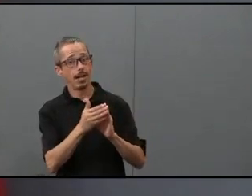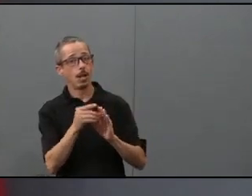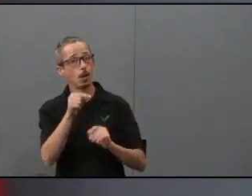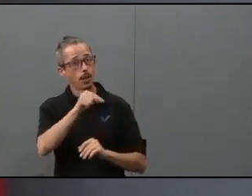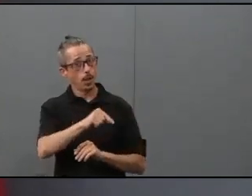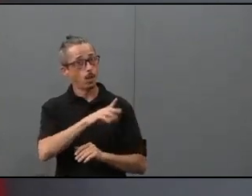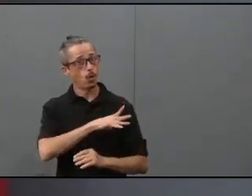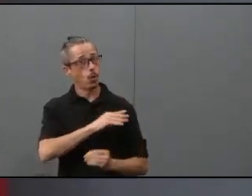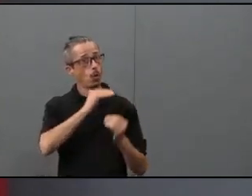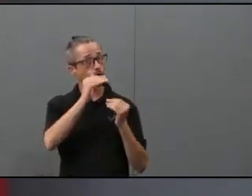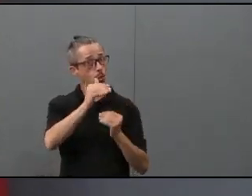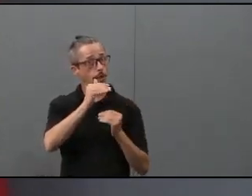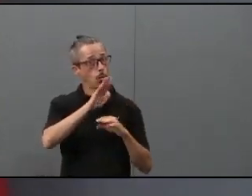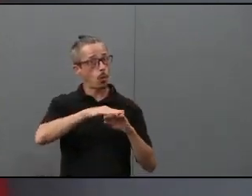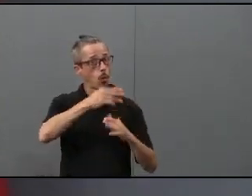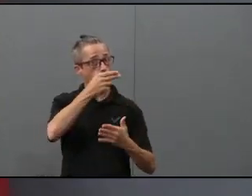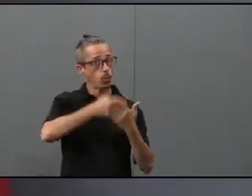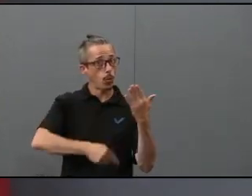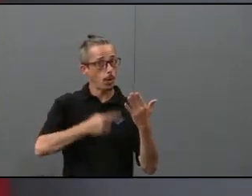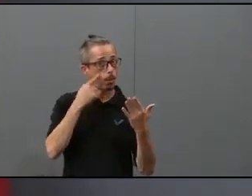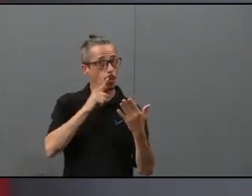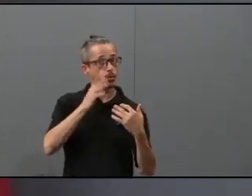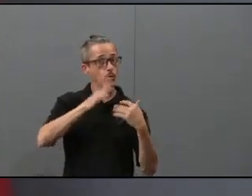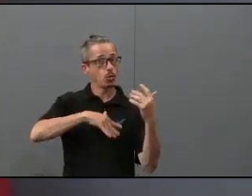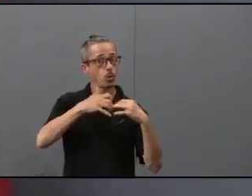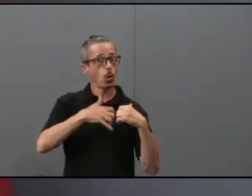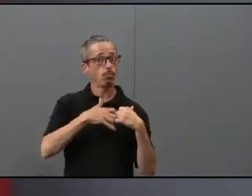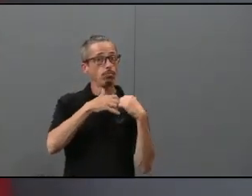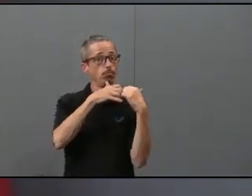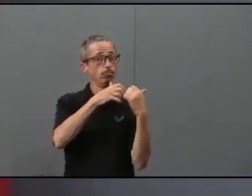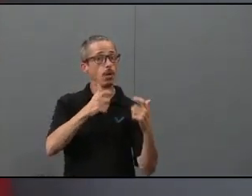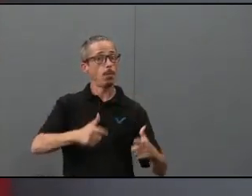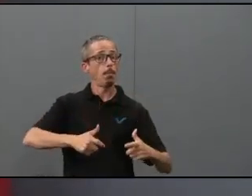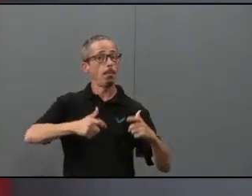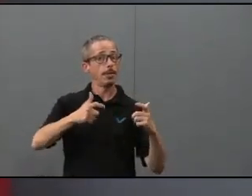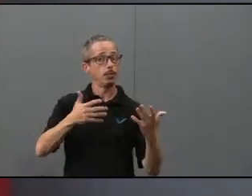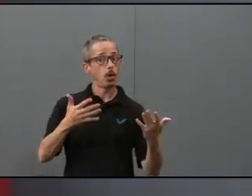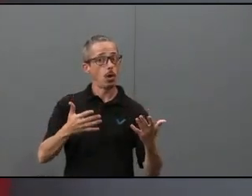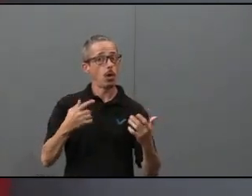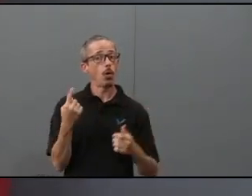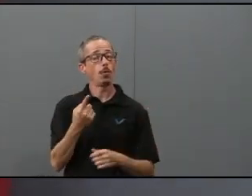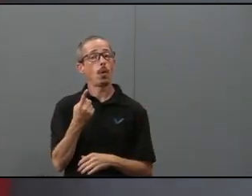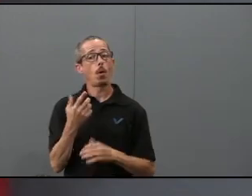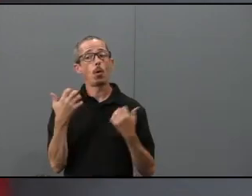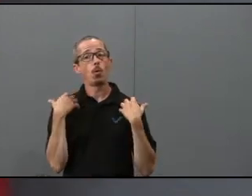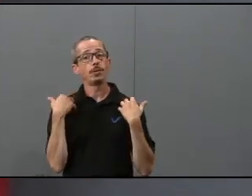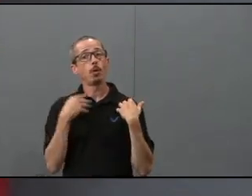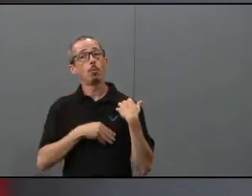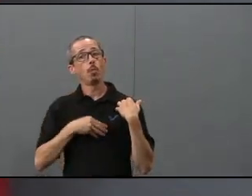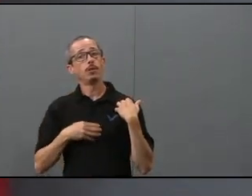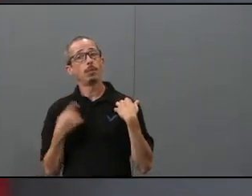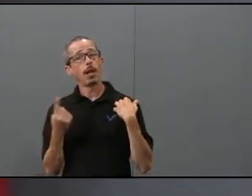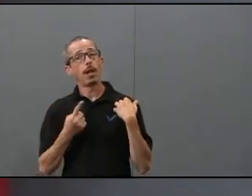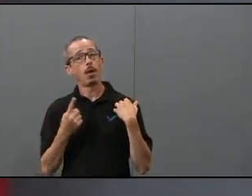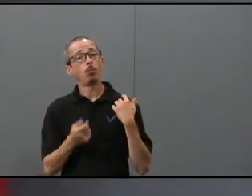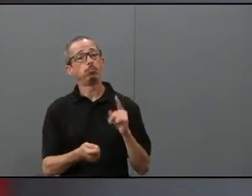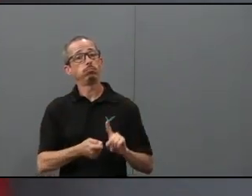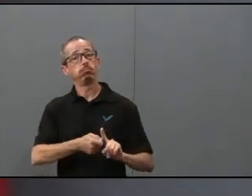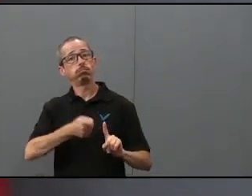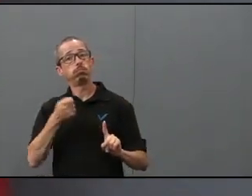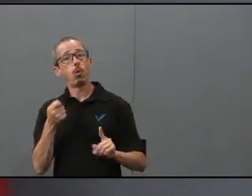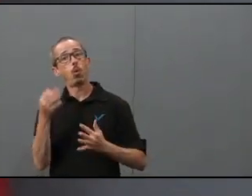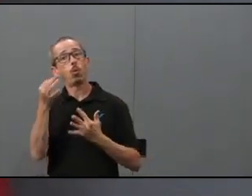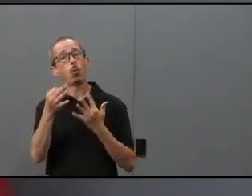une sécurité contractuelle pour assurer la construction du bâtiment alors ainsi le conseil municipal retirerait une des